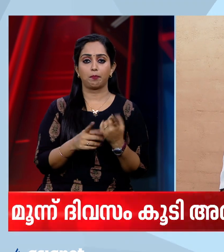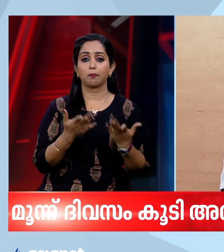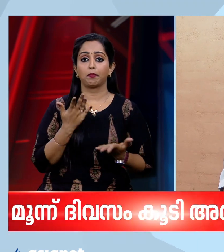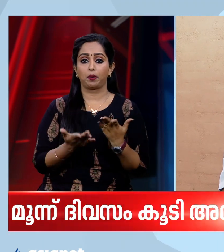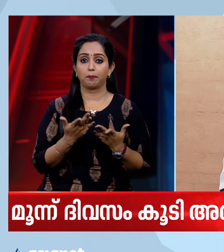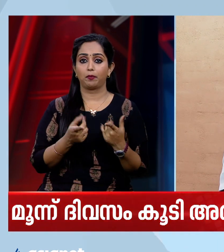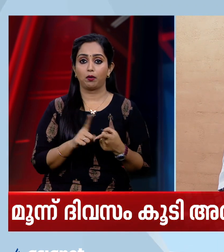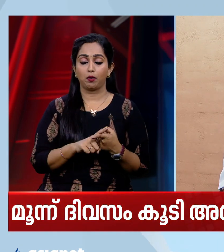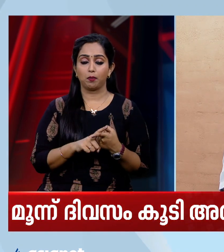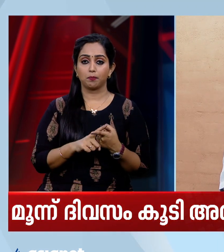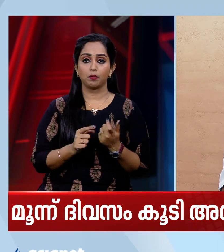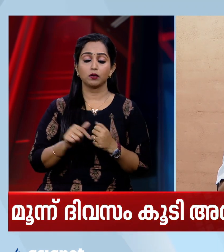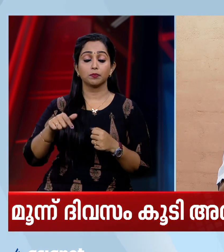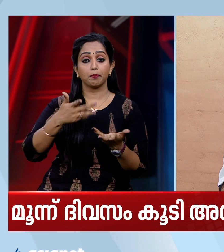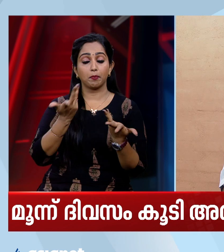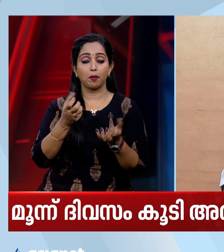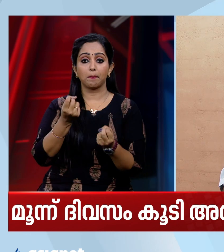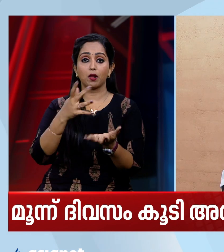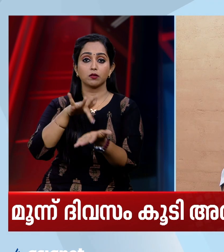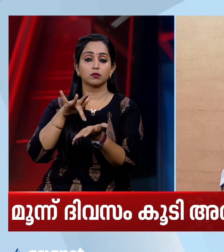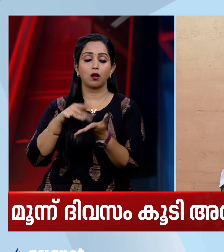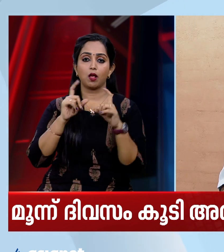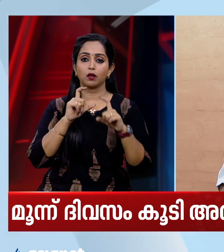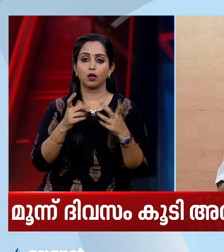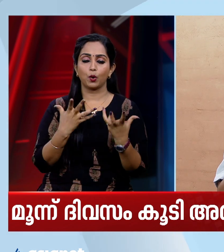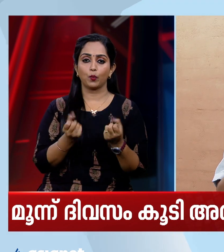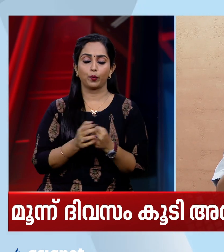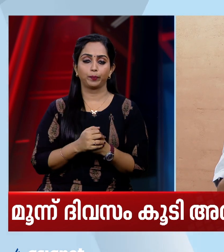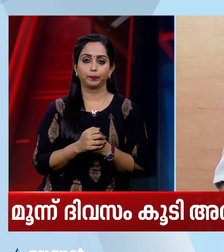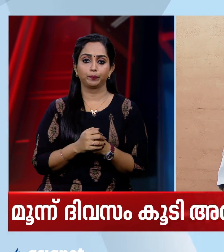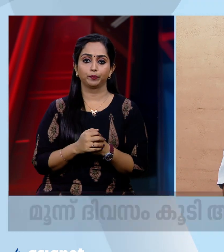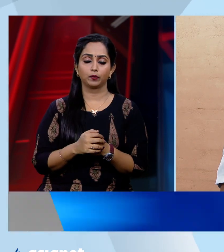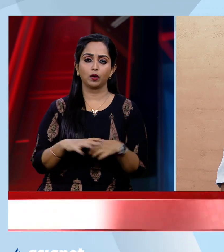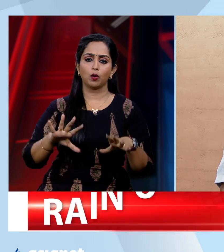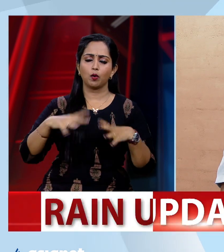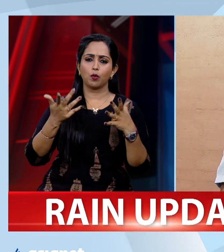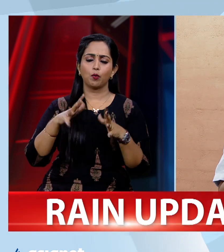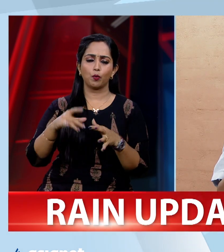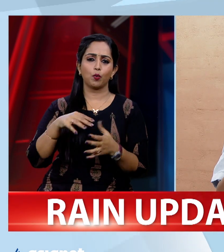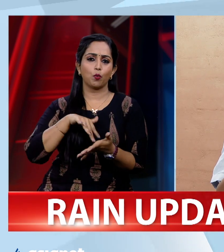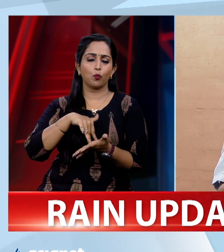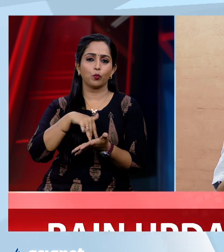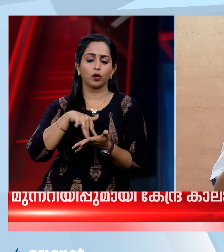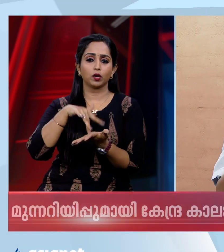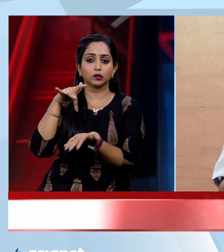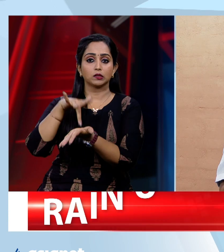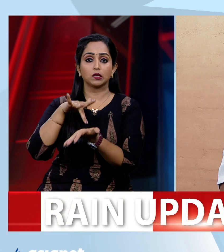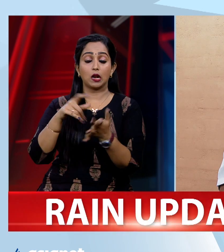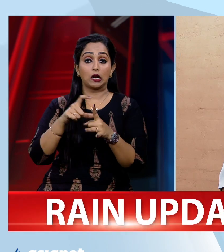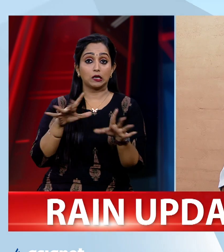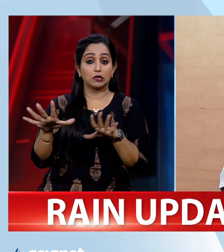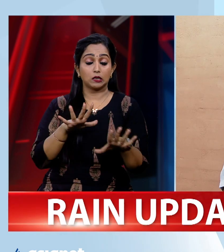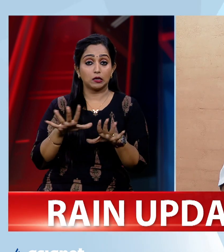സാധ്യത ഉള്ളതാണ് എന്ന് മനസ്സിലാക്കുകയും അവിടുത്തെ തന്നെ ഏറ്റവും വൾണറബിളായിട്ടുള്ള, ഏറ്റവും ദുരന്തം